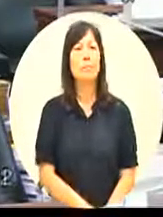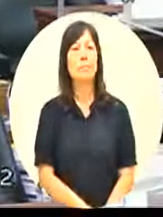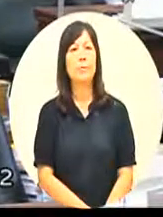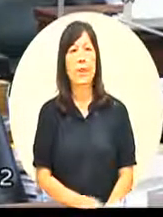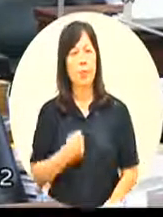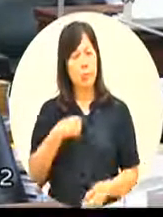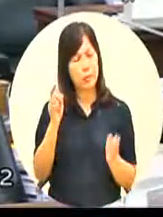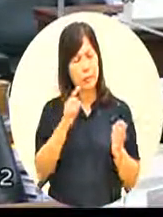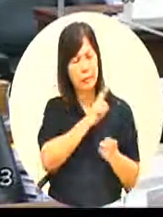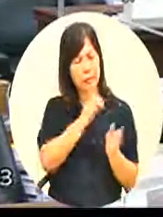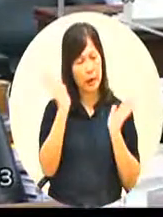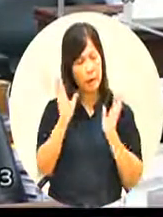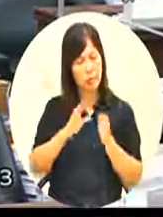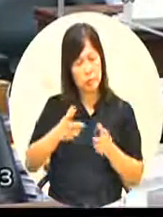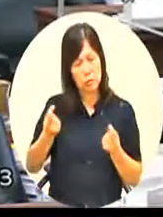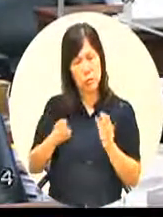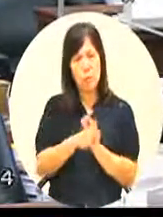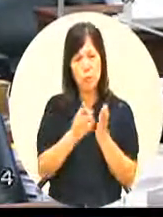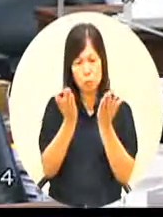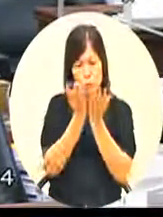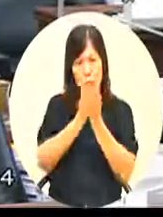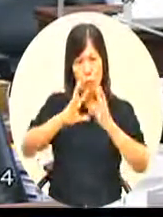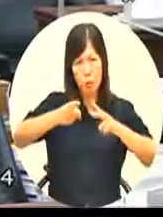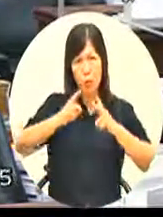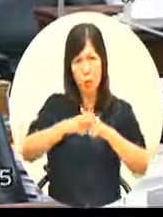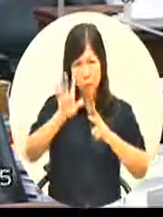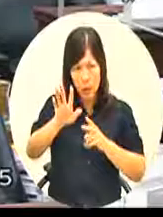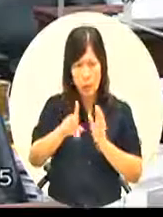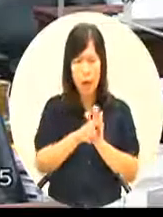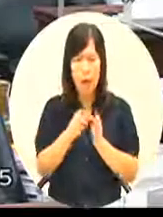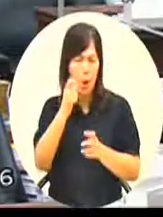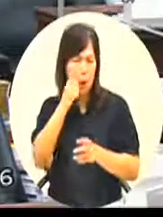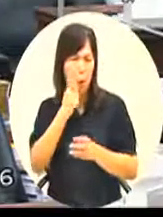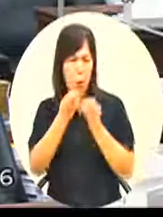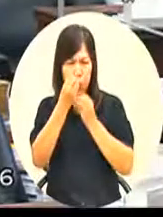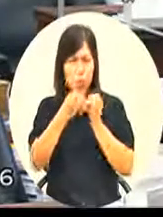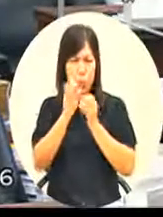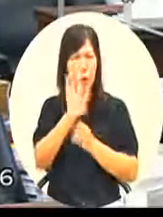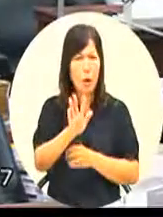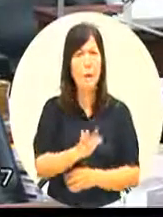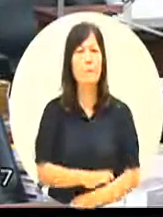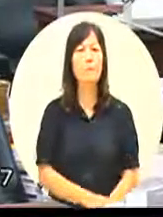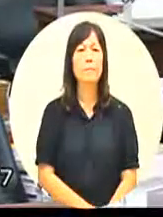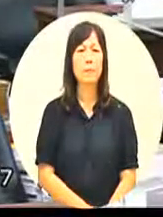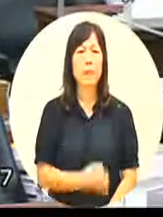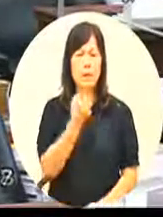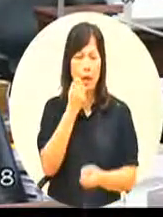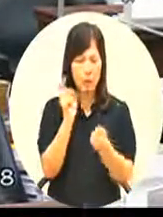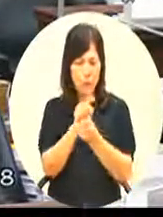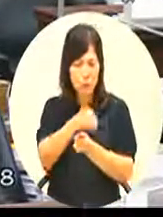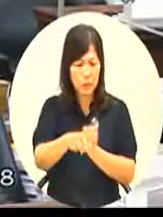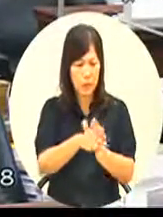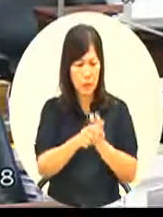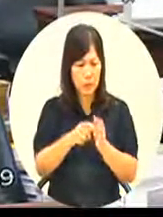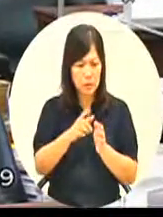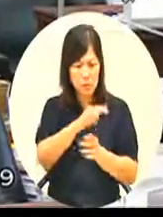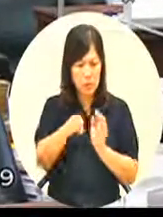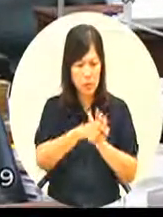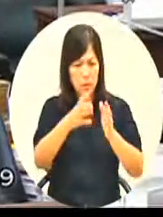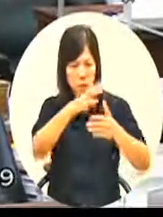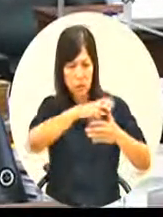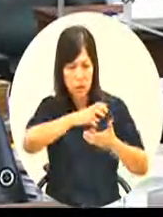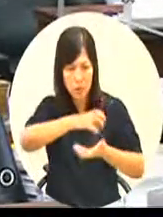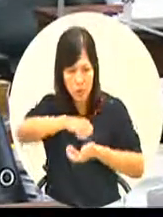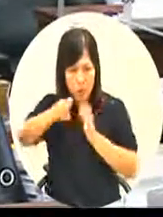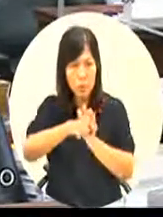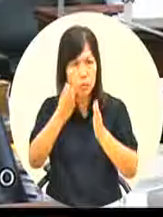的小朋友也很小，念小学，他很喜欢吃零食，那面对这样的零食带去学校，到